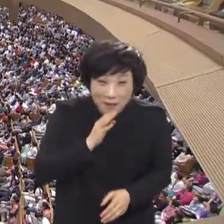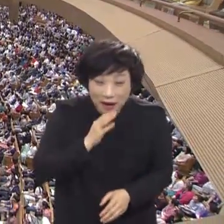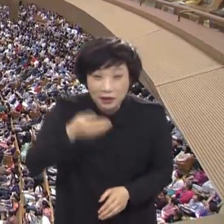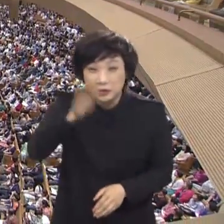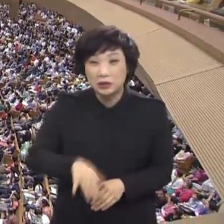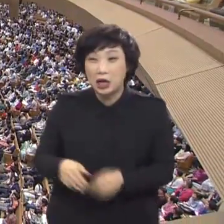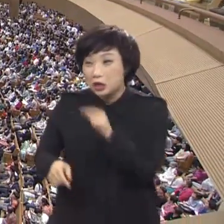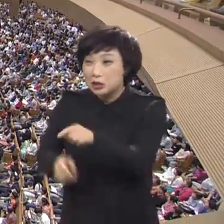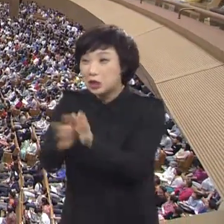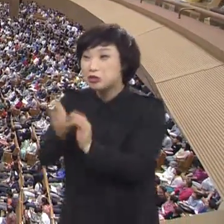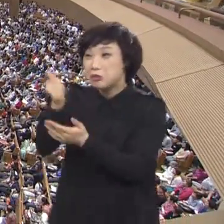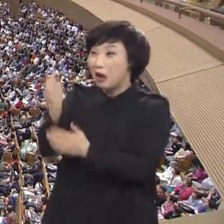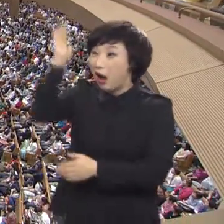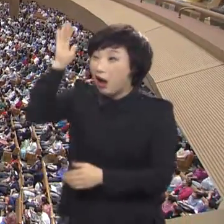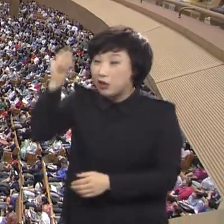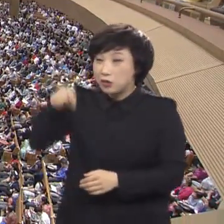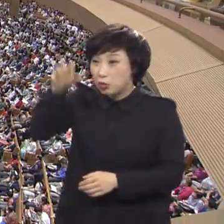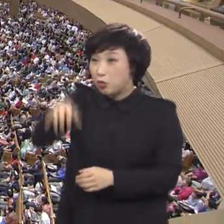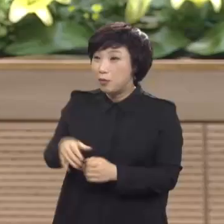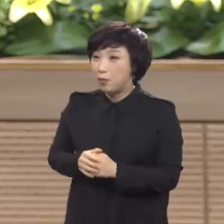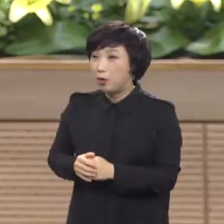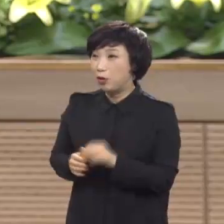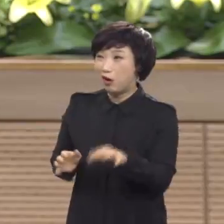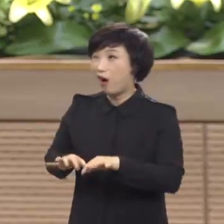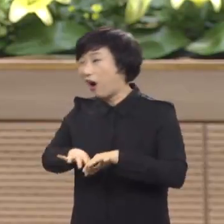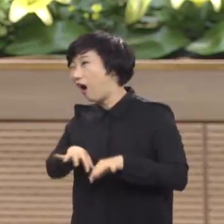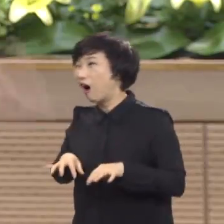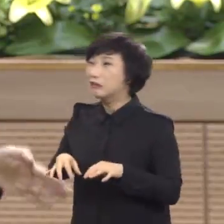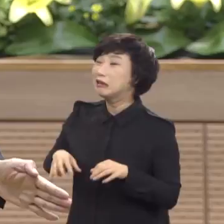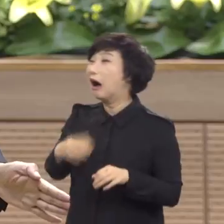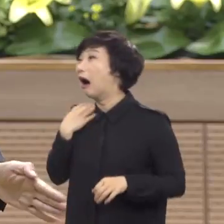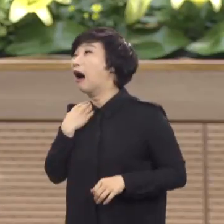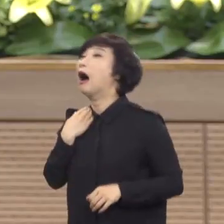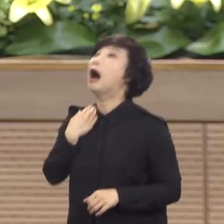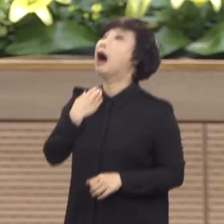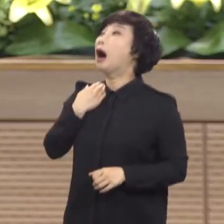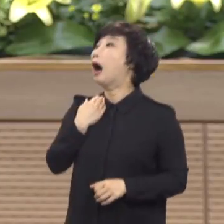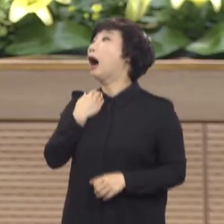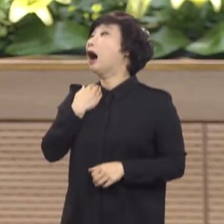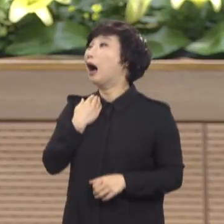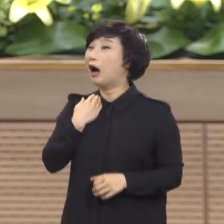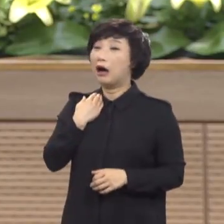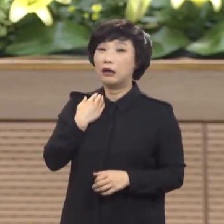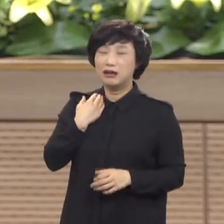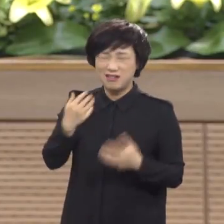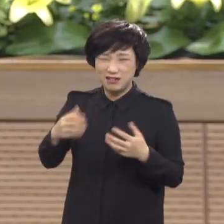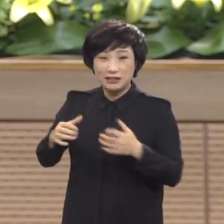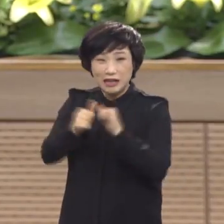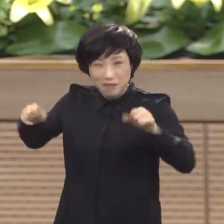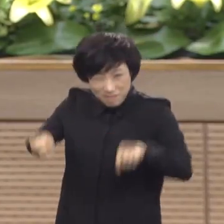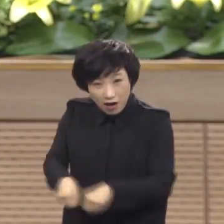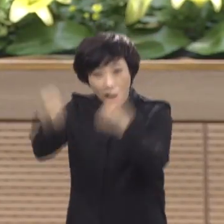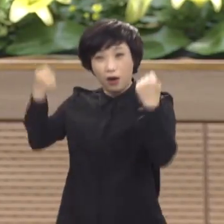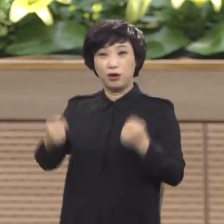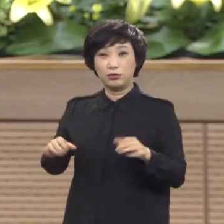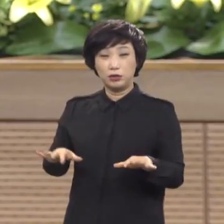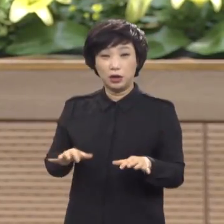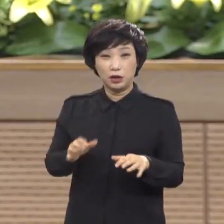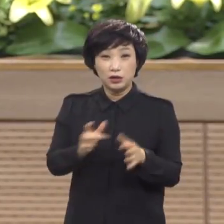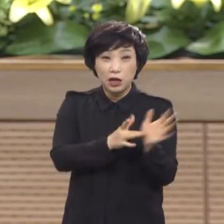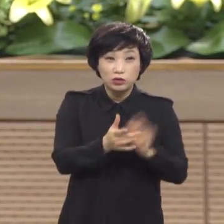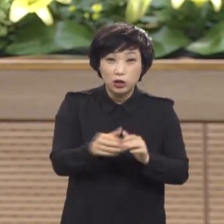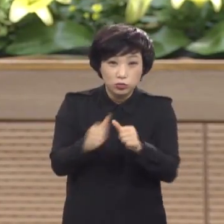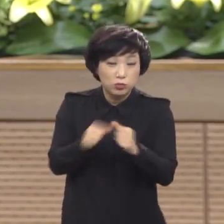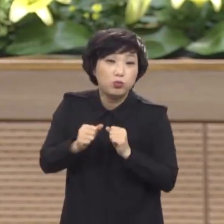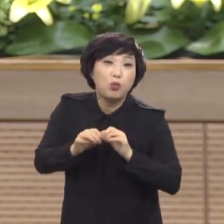곳도 헤치고 들어갈 수가 없을 만큼 사람이 꽉 차 있어요. 근데 예수의 소문을